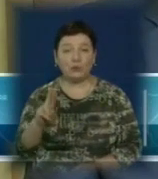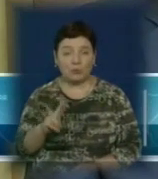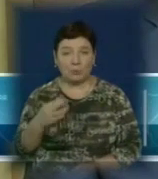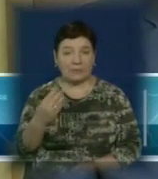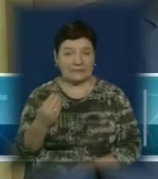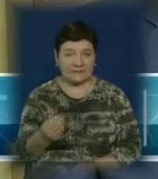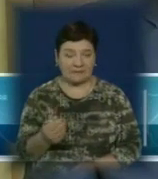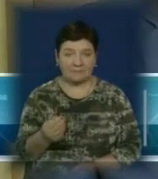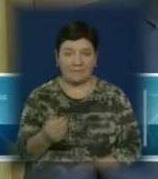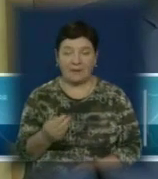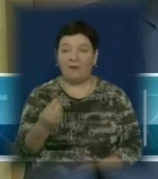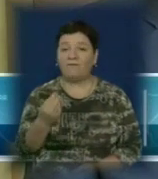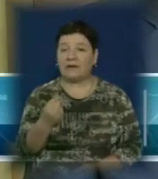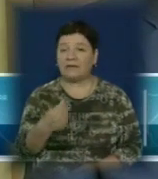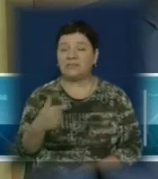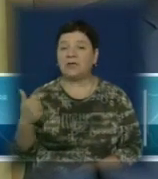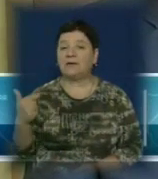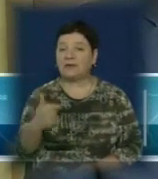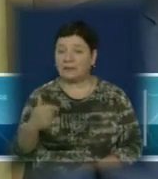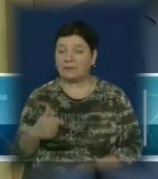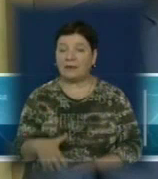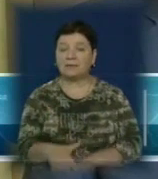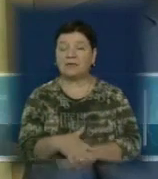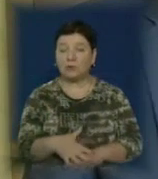цін вартості гривні на валютному ринку,